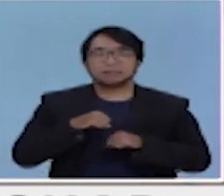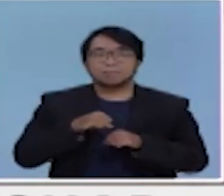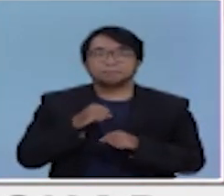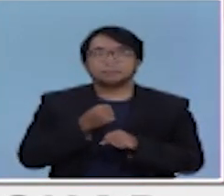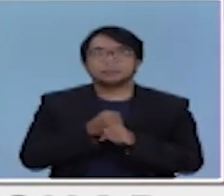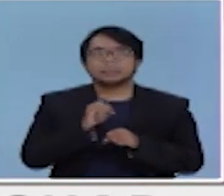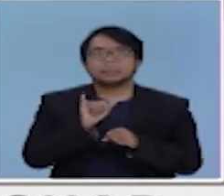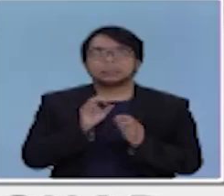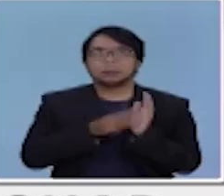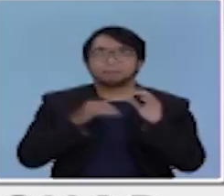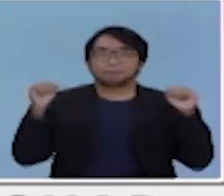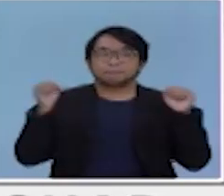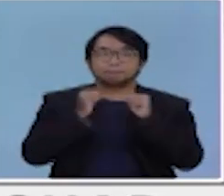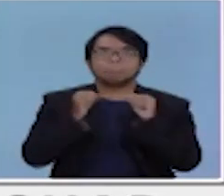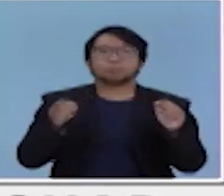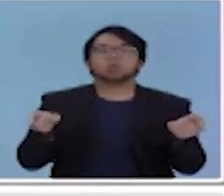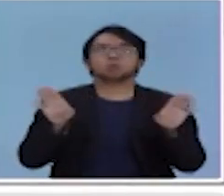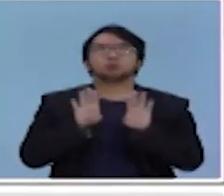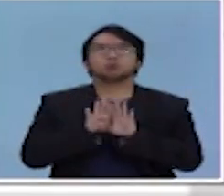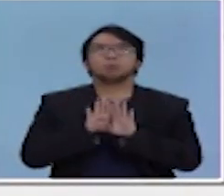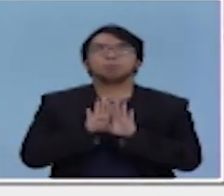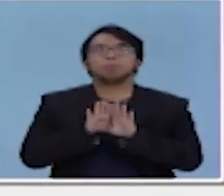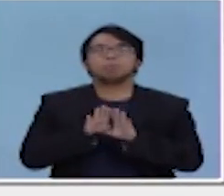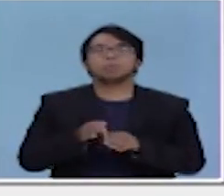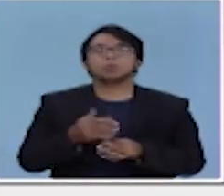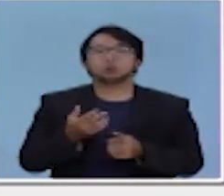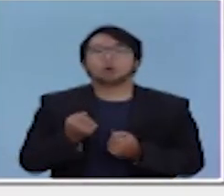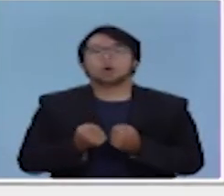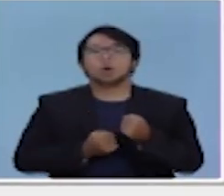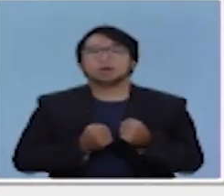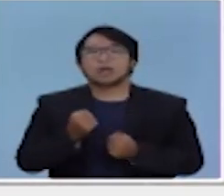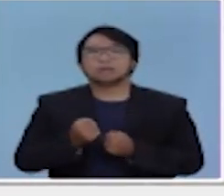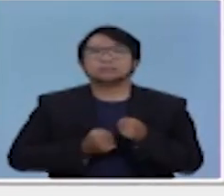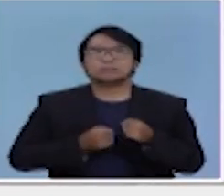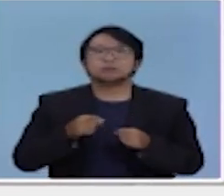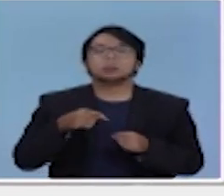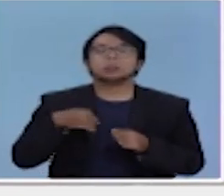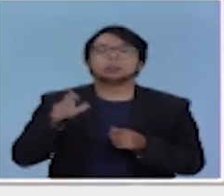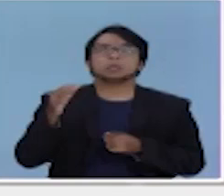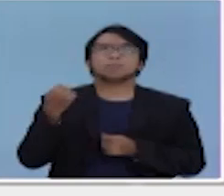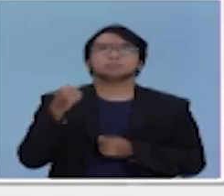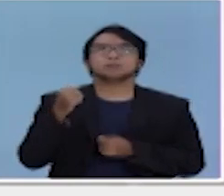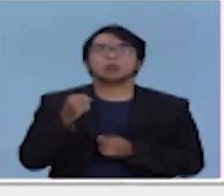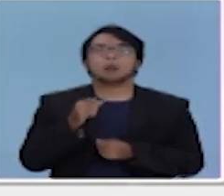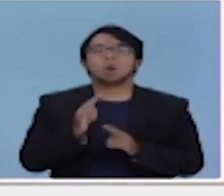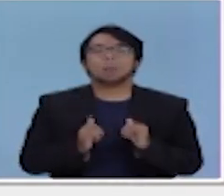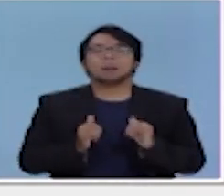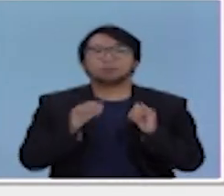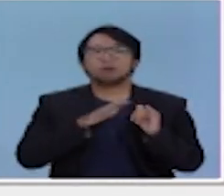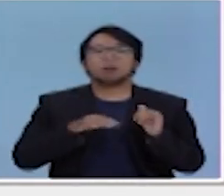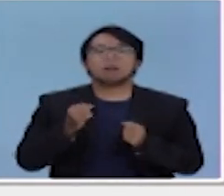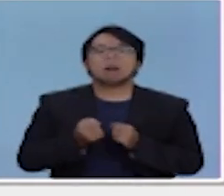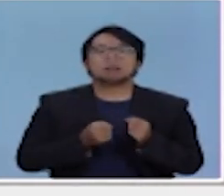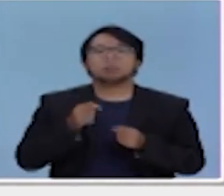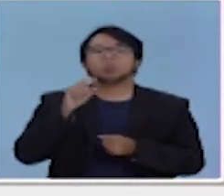di close terus Habis kayak gitu lari juga kamu ya cuman ada sekitar apartemen kan bosen juga cuman lari-lari gitu doang jadi bener-bener